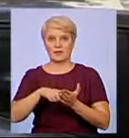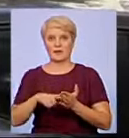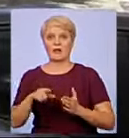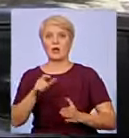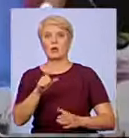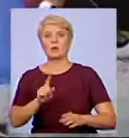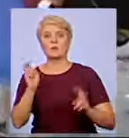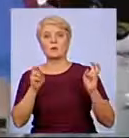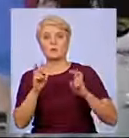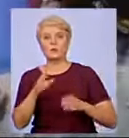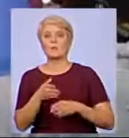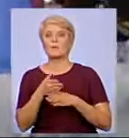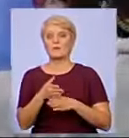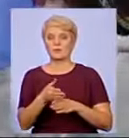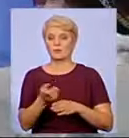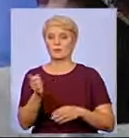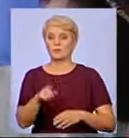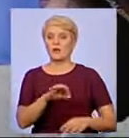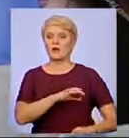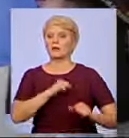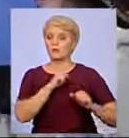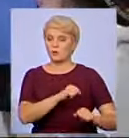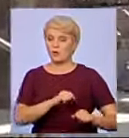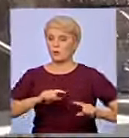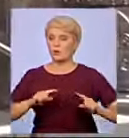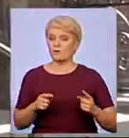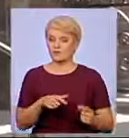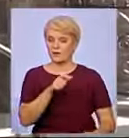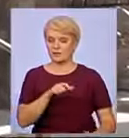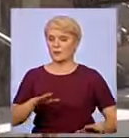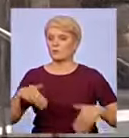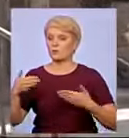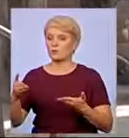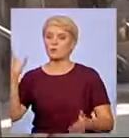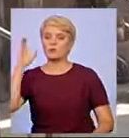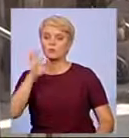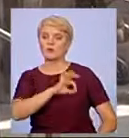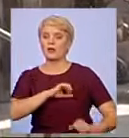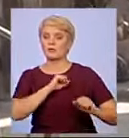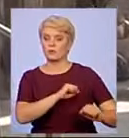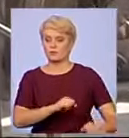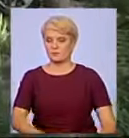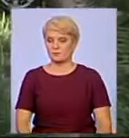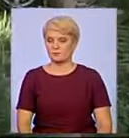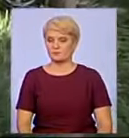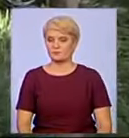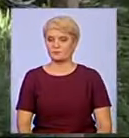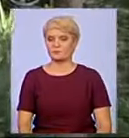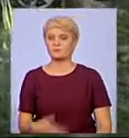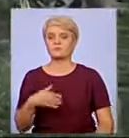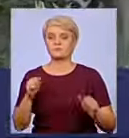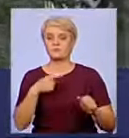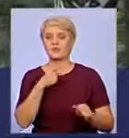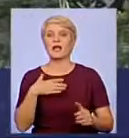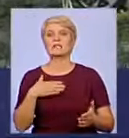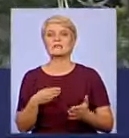почали приходити на їхню підтримку, зокрема і адвокати ув'язнених. Я пропоную послухати адвоката. Я тільки можу говорити